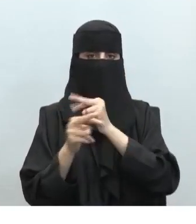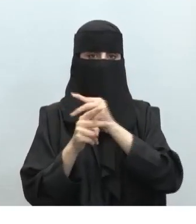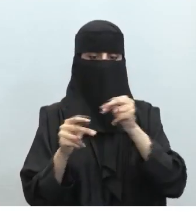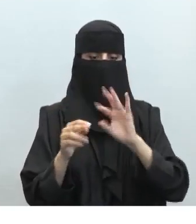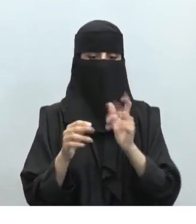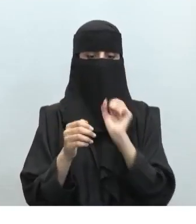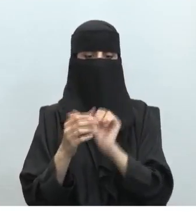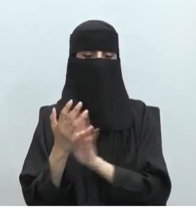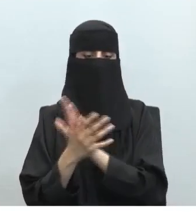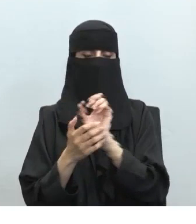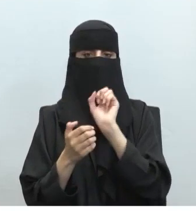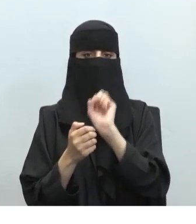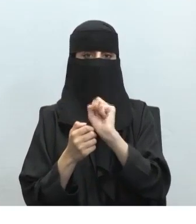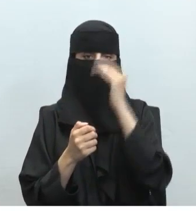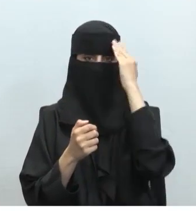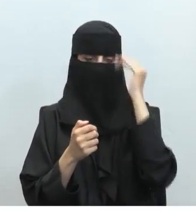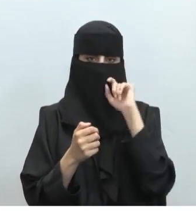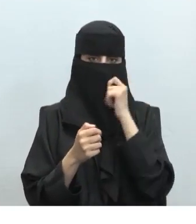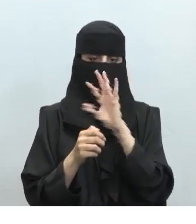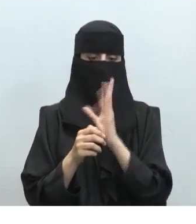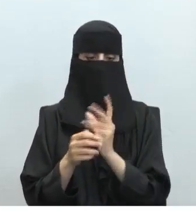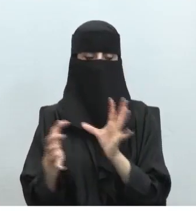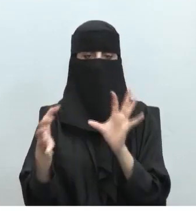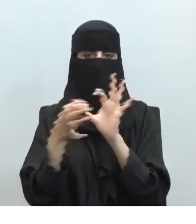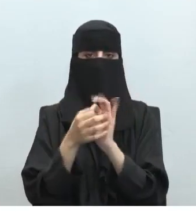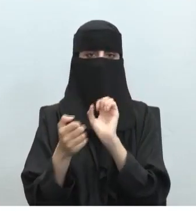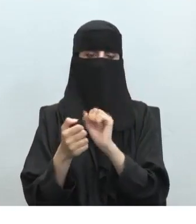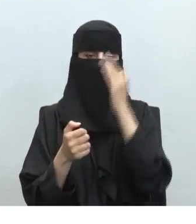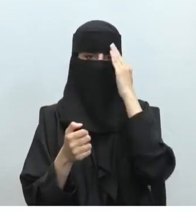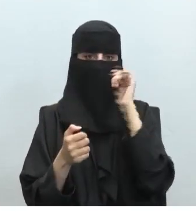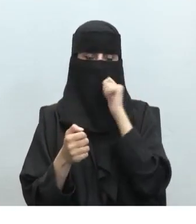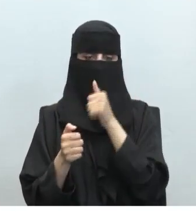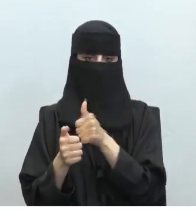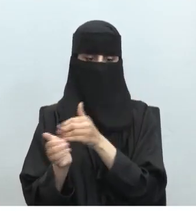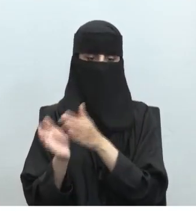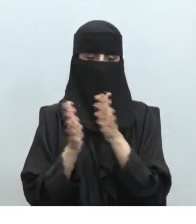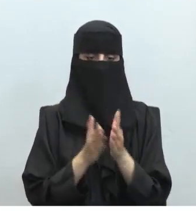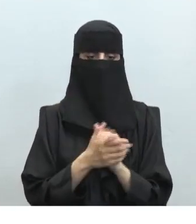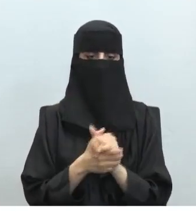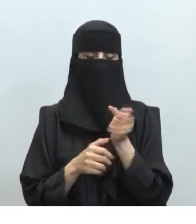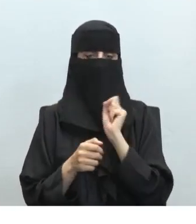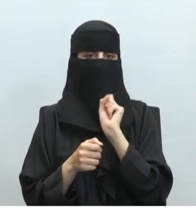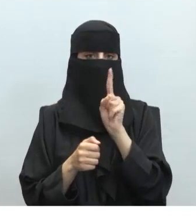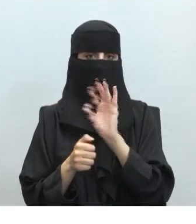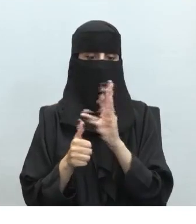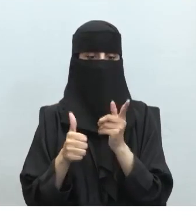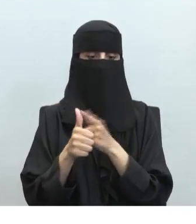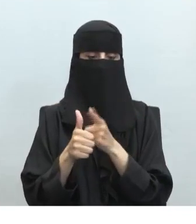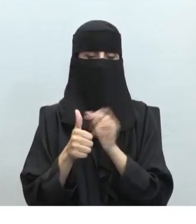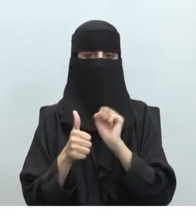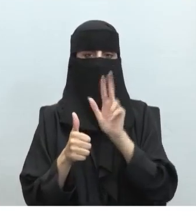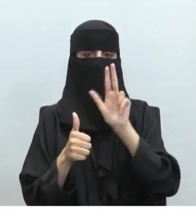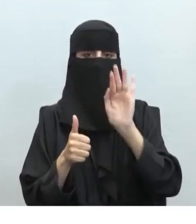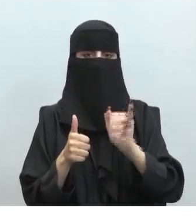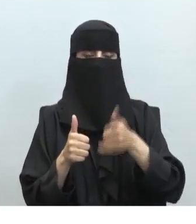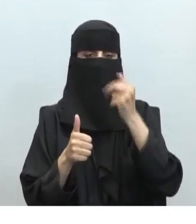والمتاثره بالجنس جميعها انماط وراثيه معقده في اولى هذه الامثله برز معنا السياده